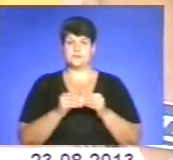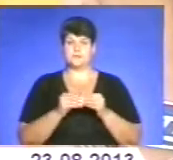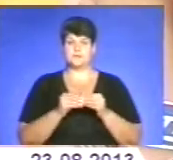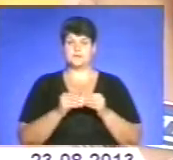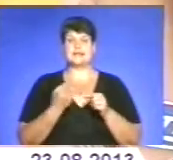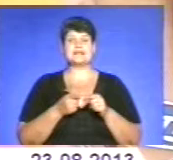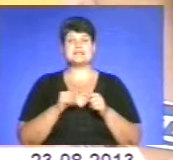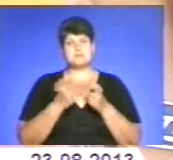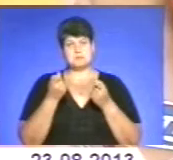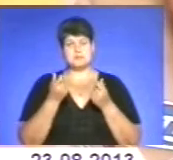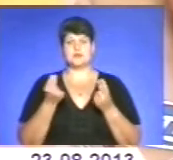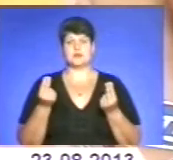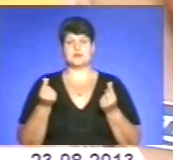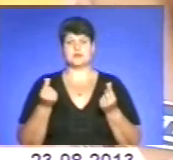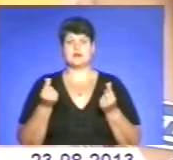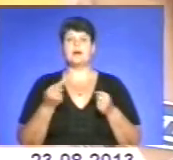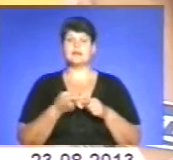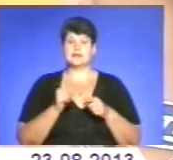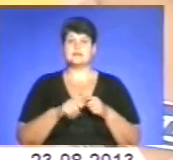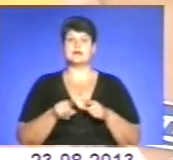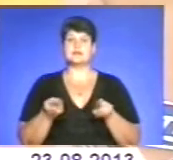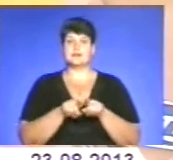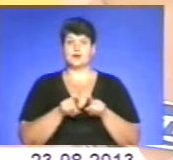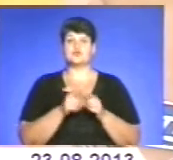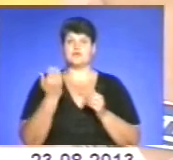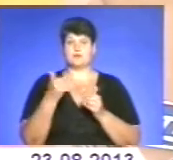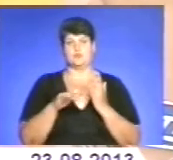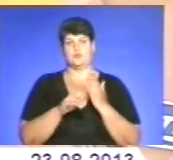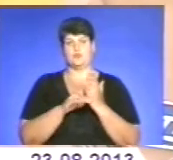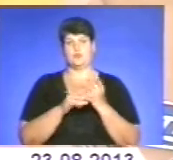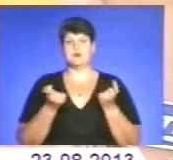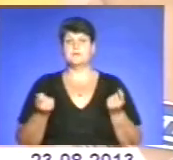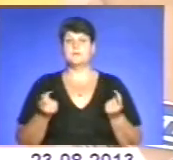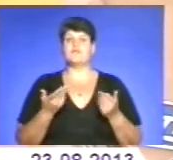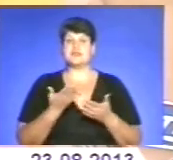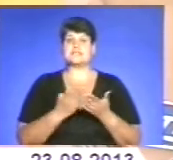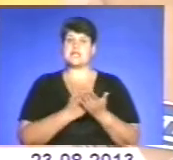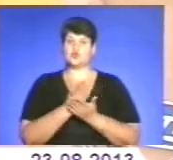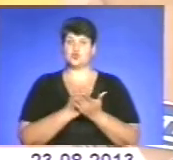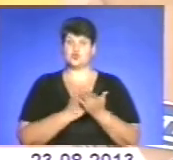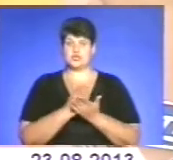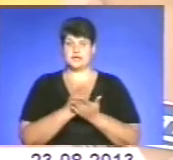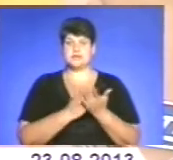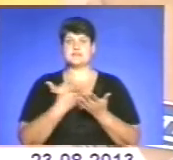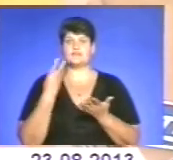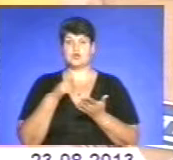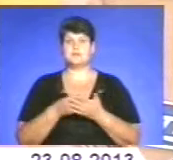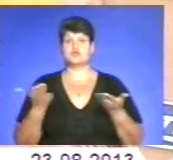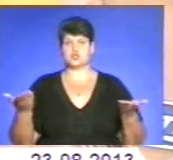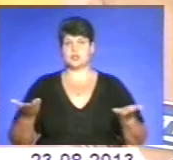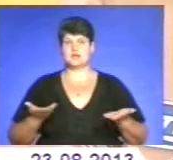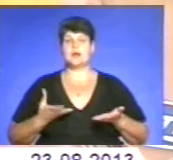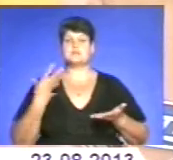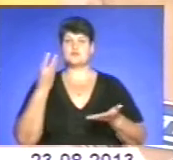і невеликі гроші, але, я думаю, це теж вам невеличка допомога. Тому що ви заслужили своїм життям,